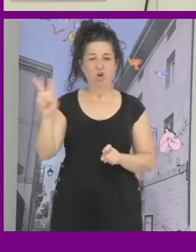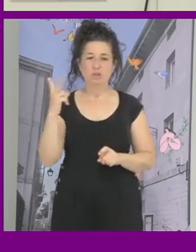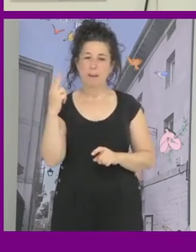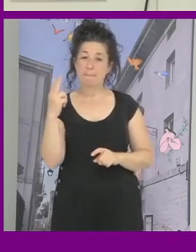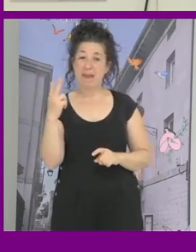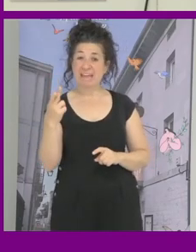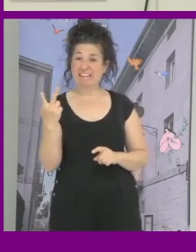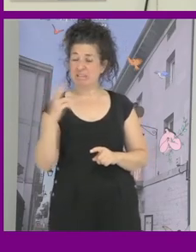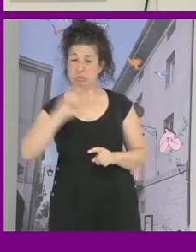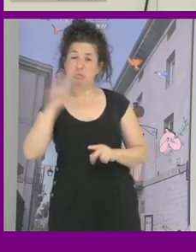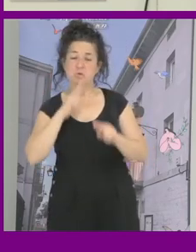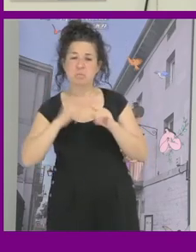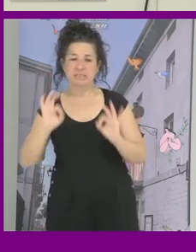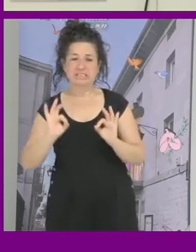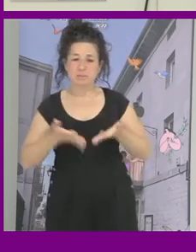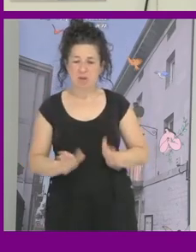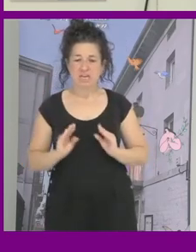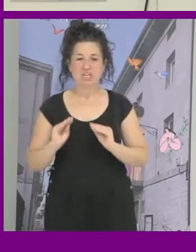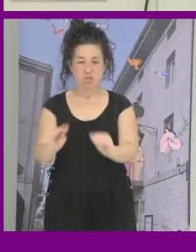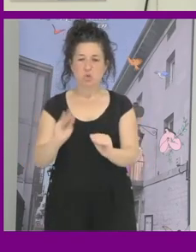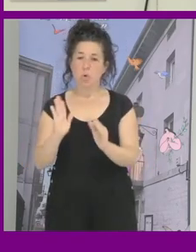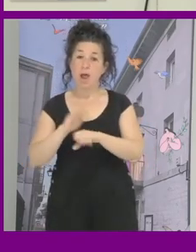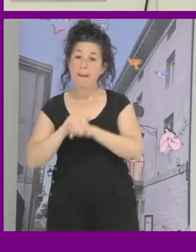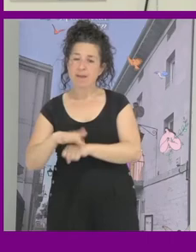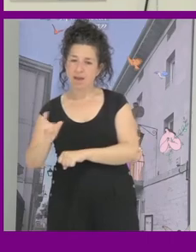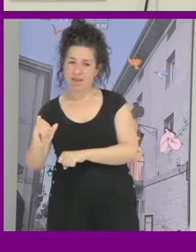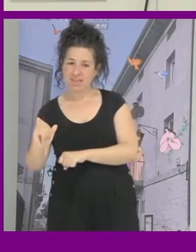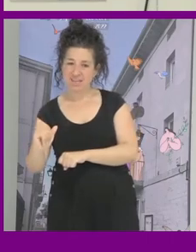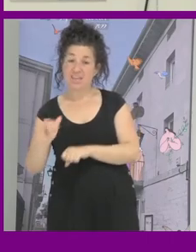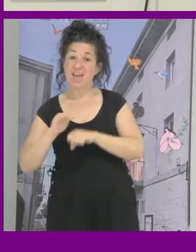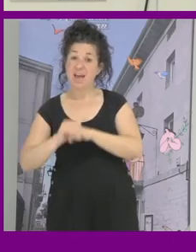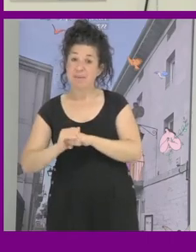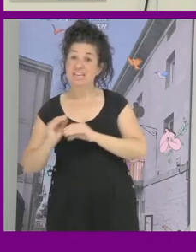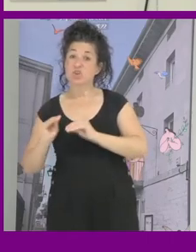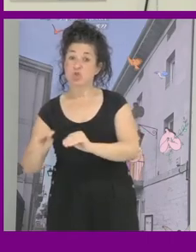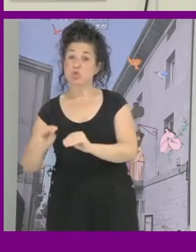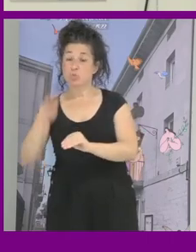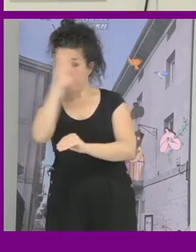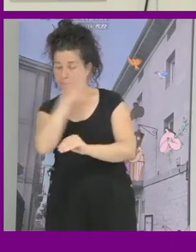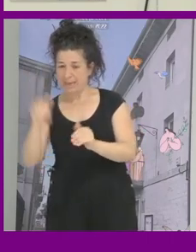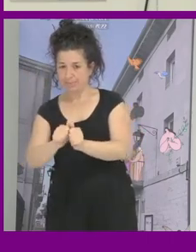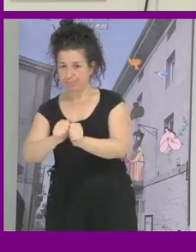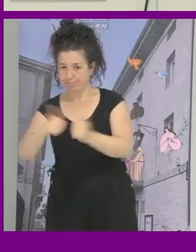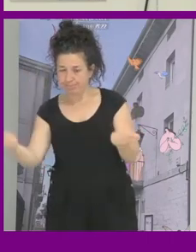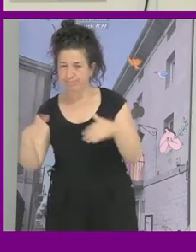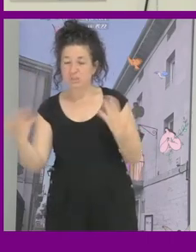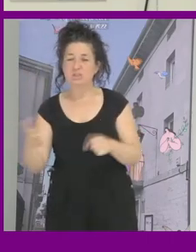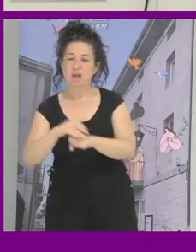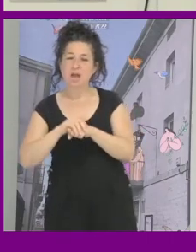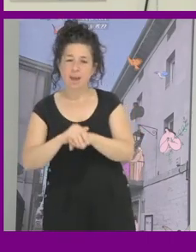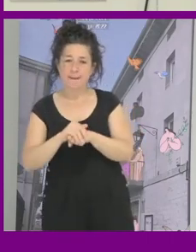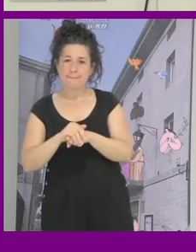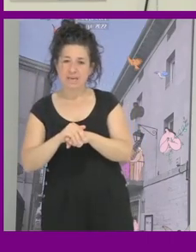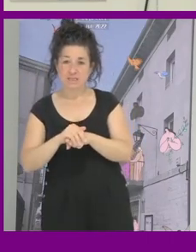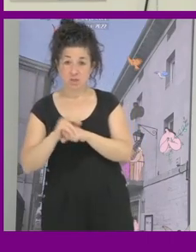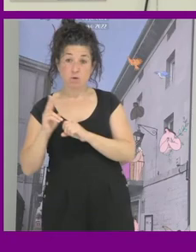elkarrizketatuen alabak, lagun bat du, bai? Eta lagun honen gurasoak dibortziatu dira. Orduan lagunak, guraso